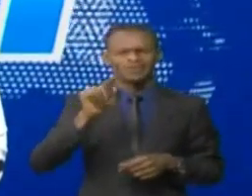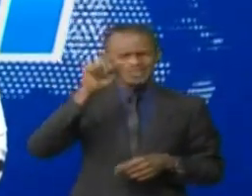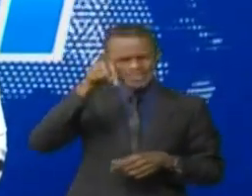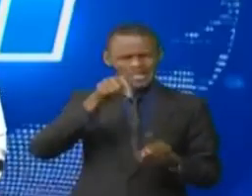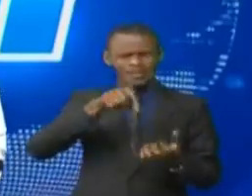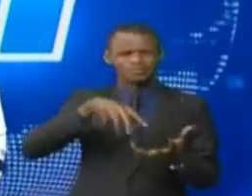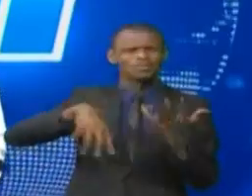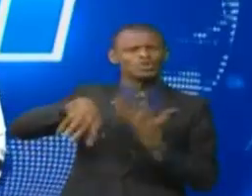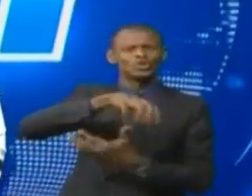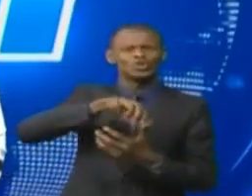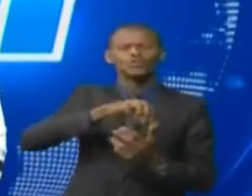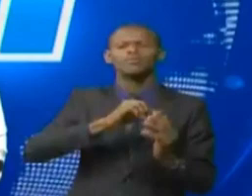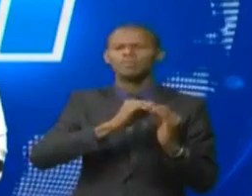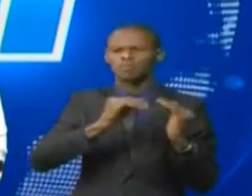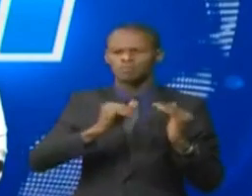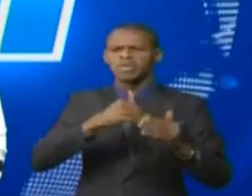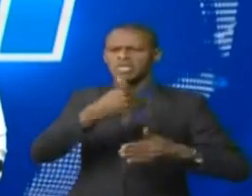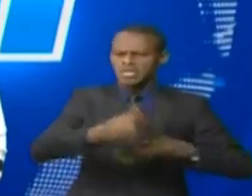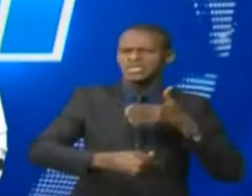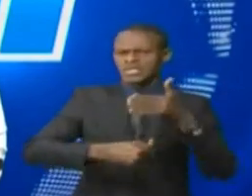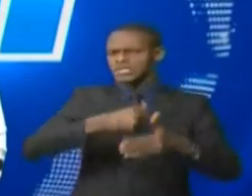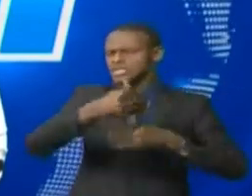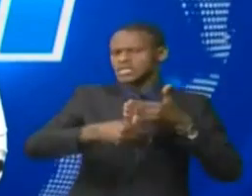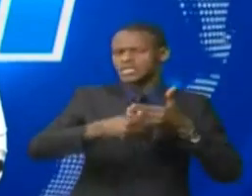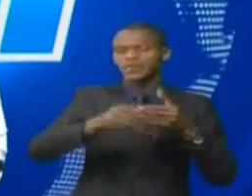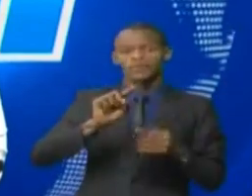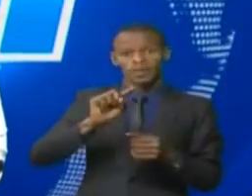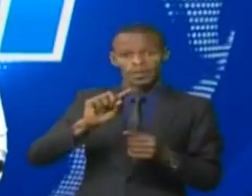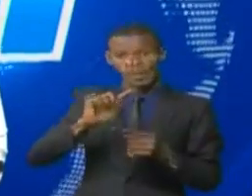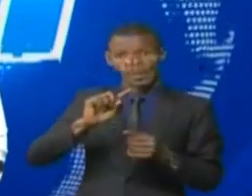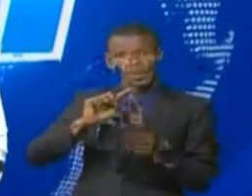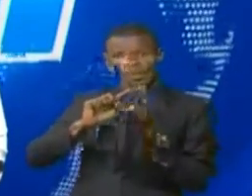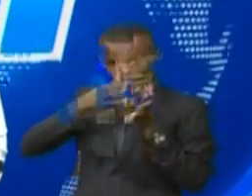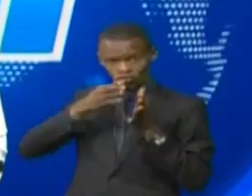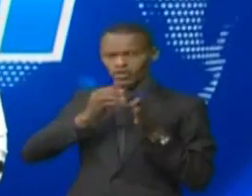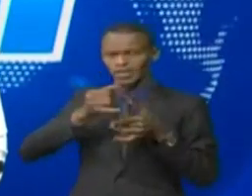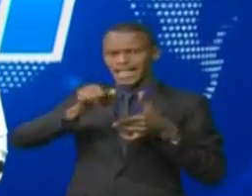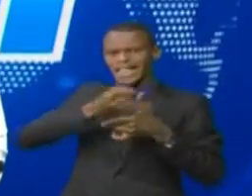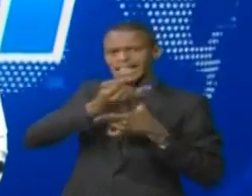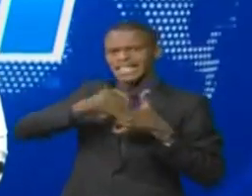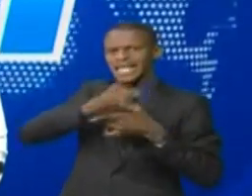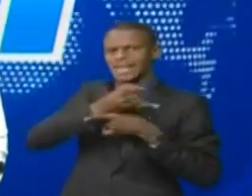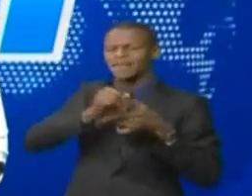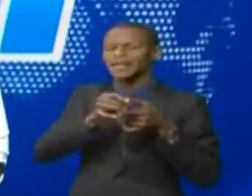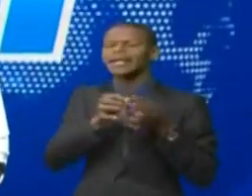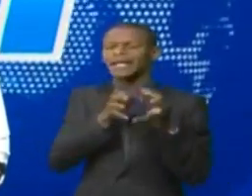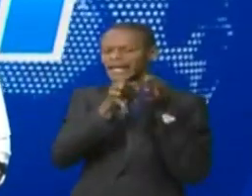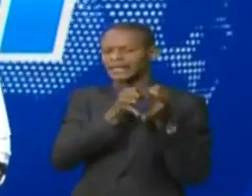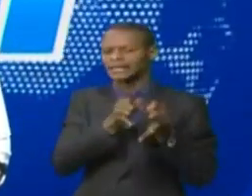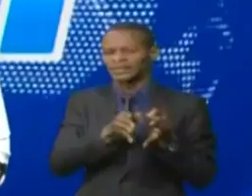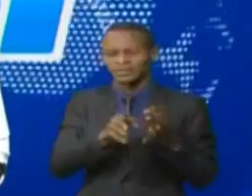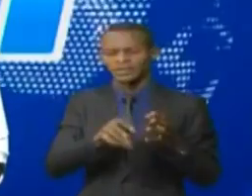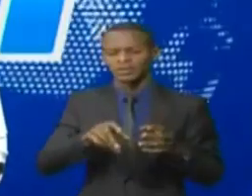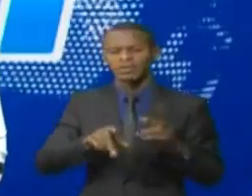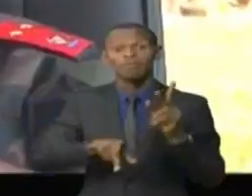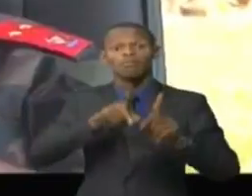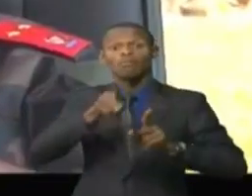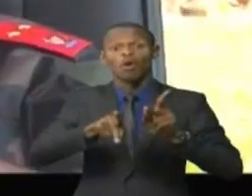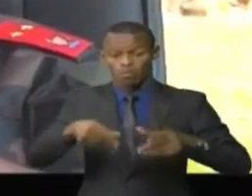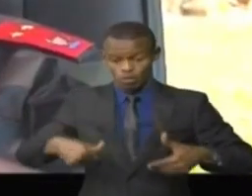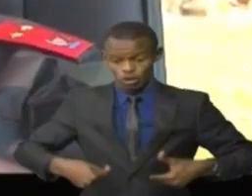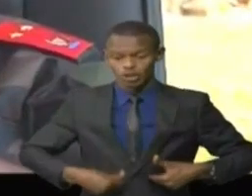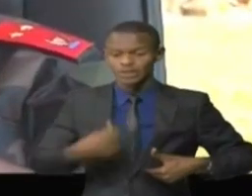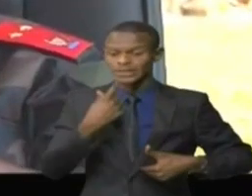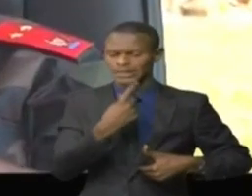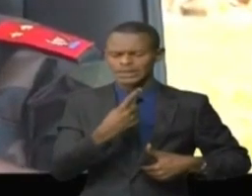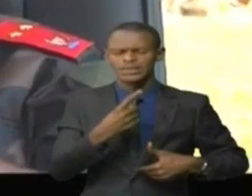cette partie du pays, le gouvernement militaire intérimaire rappelle à la jeunesse de la province que l'union fait la force. Image et commentaire. Marie, pouvons